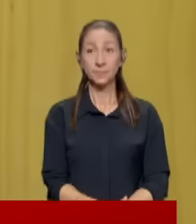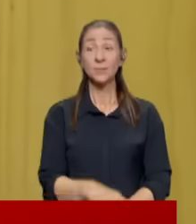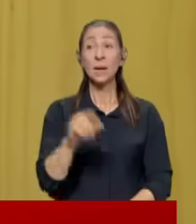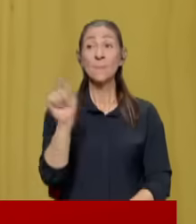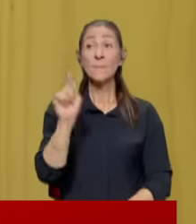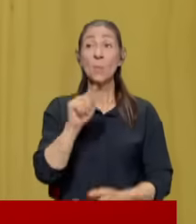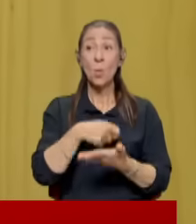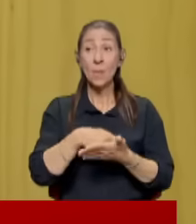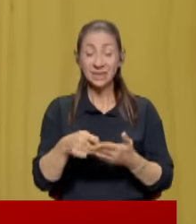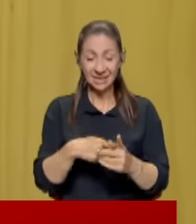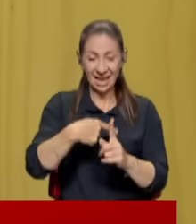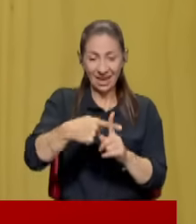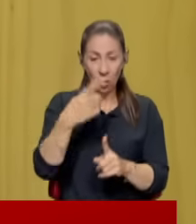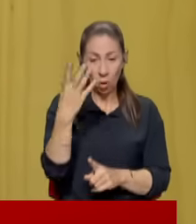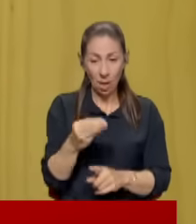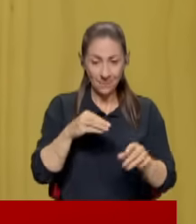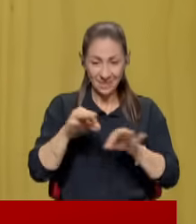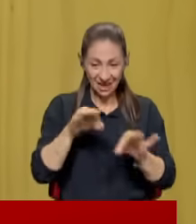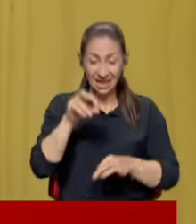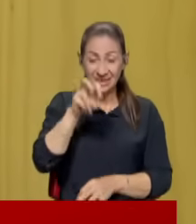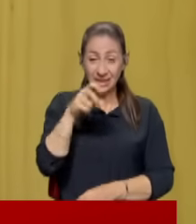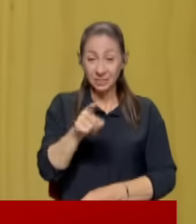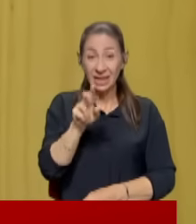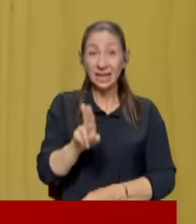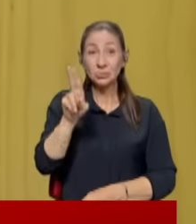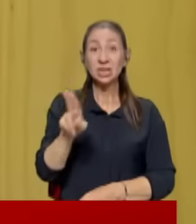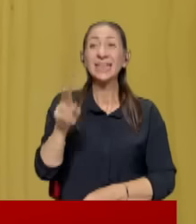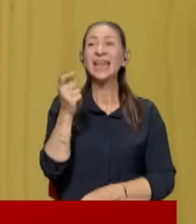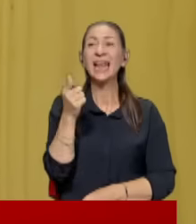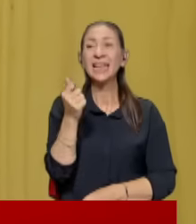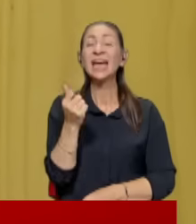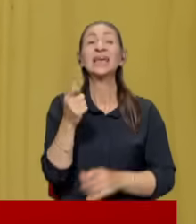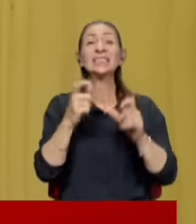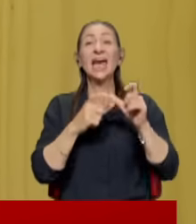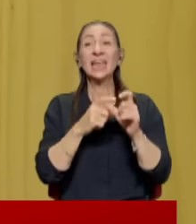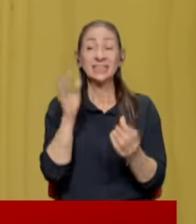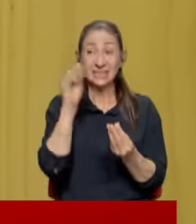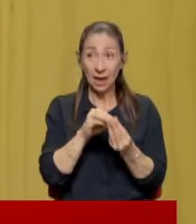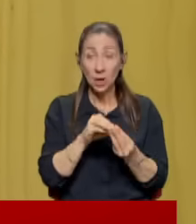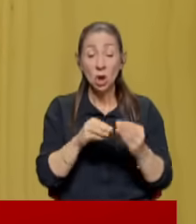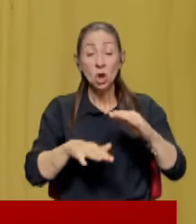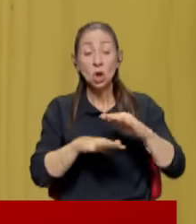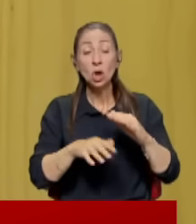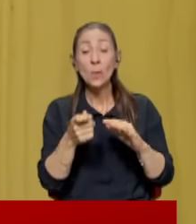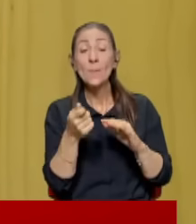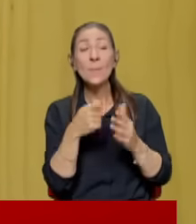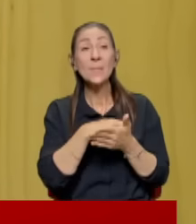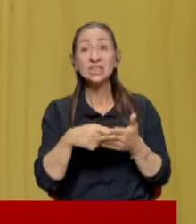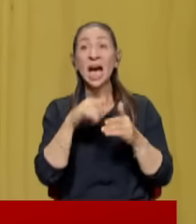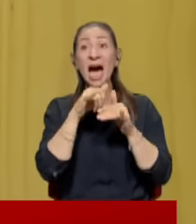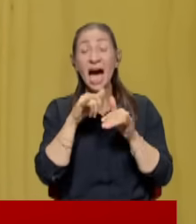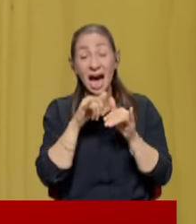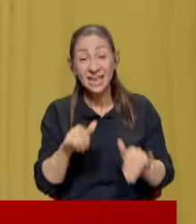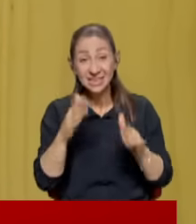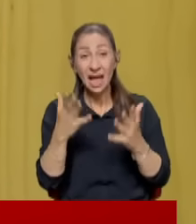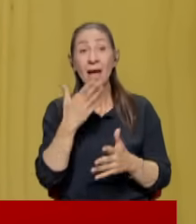Memur maaşlarına ilavesi planlanan 8077 liralık seyyanen artışın kök ücrete ve